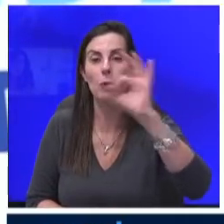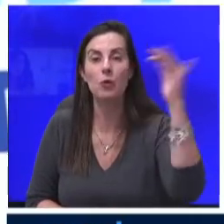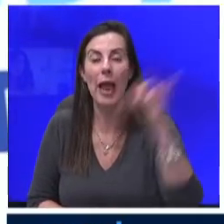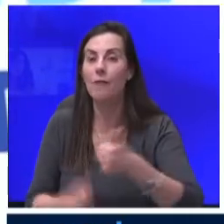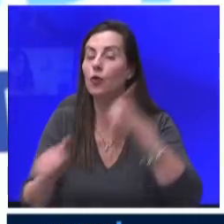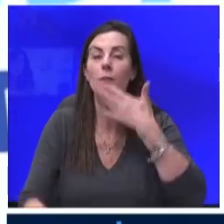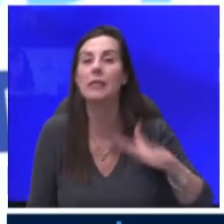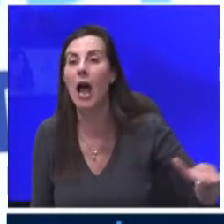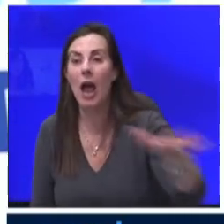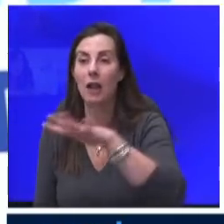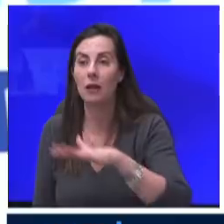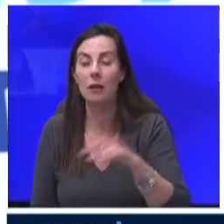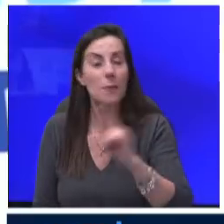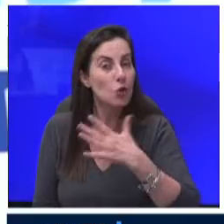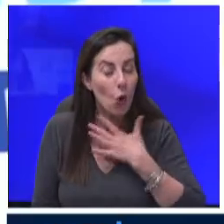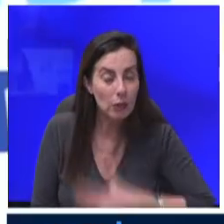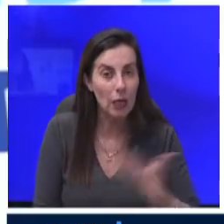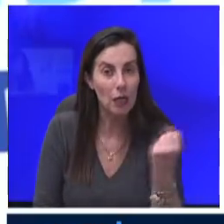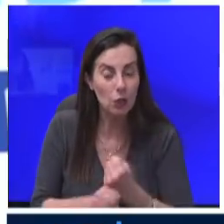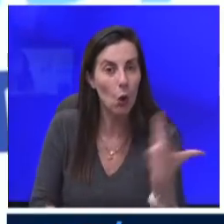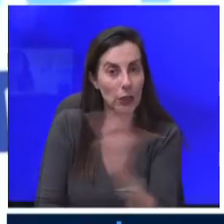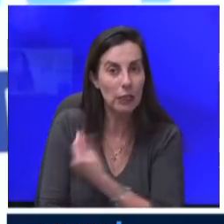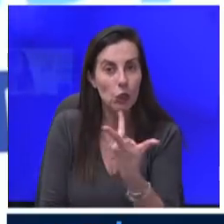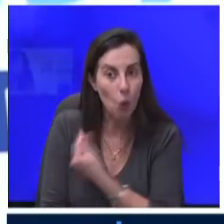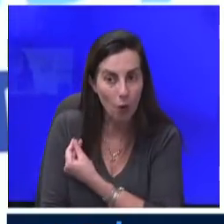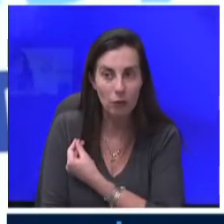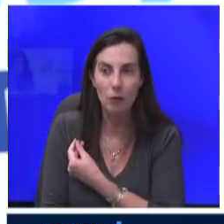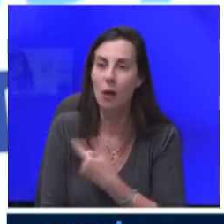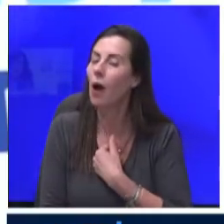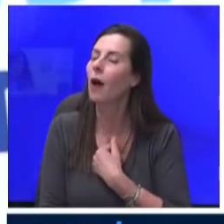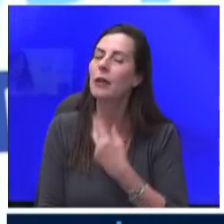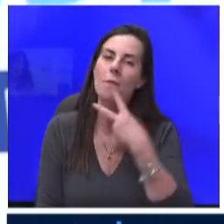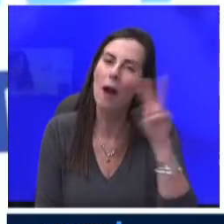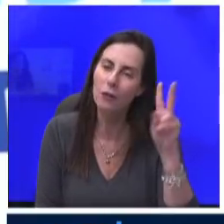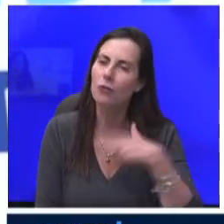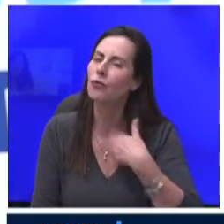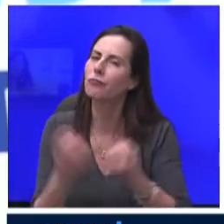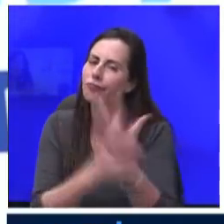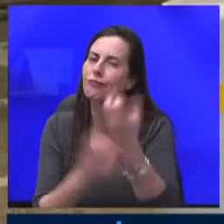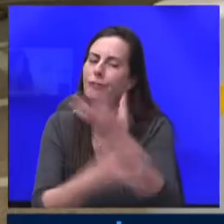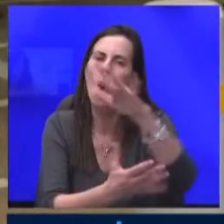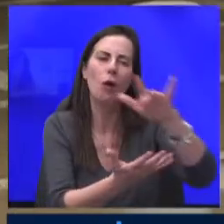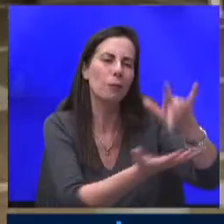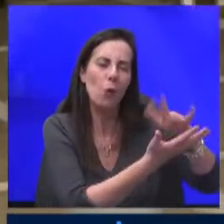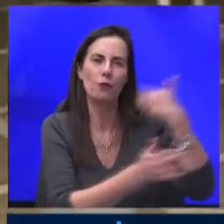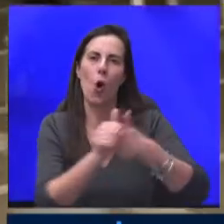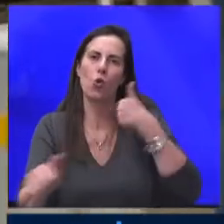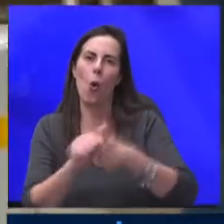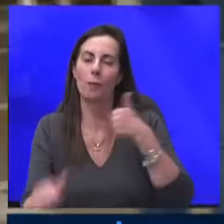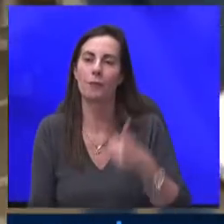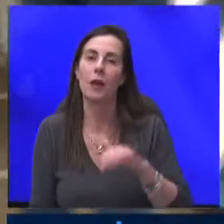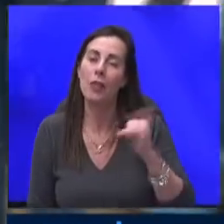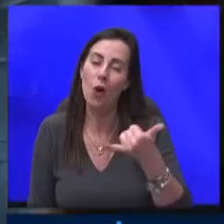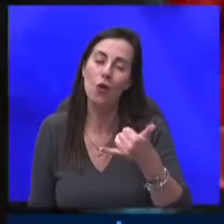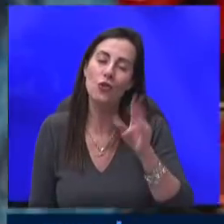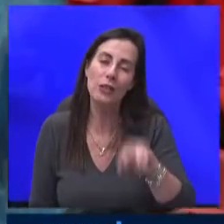הארץ. וכל מי שרוצה להתחסן, אני מבטיחה שאנחנו פותחים עוד ועוד תורים. אז נכון שיש לשמוח